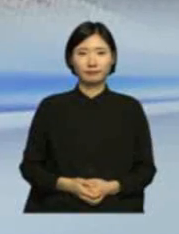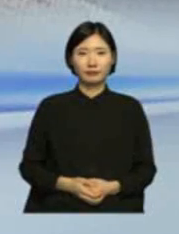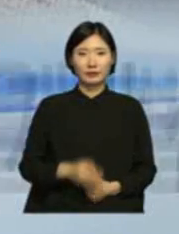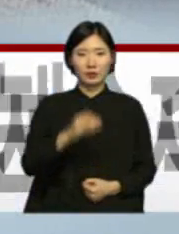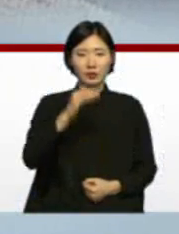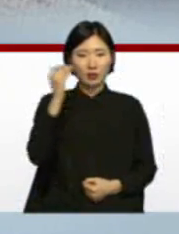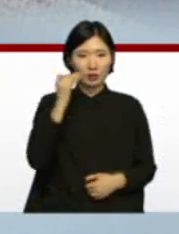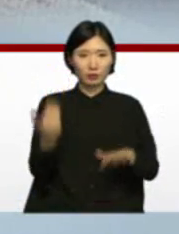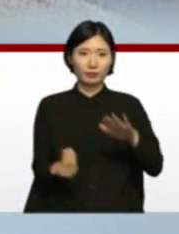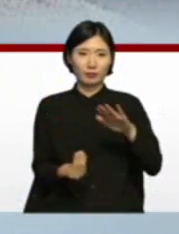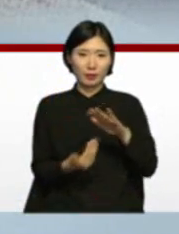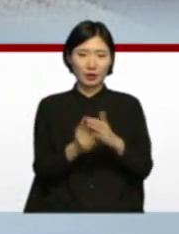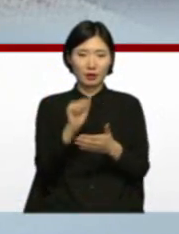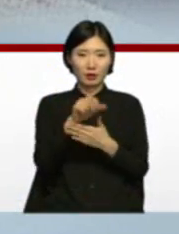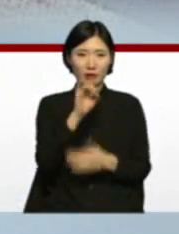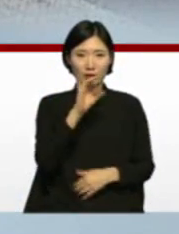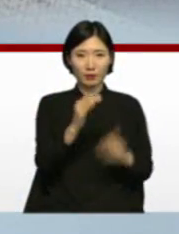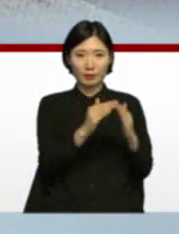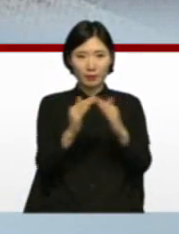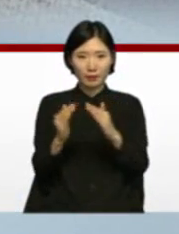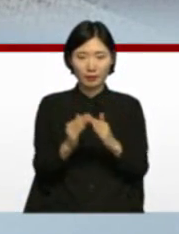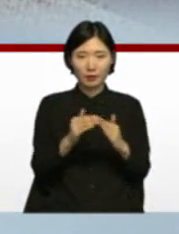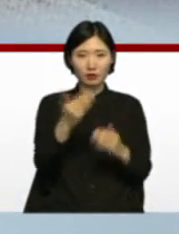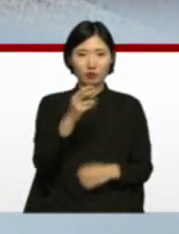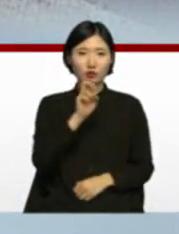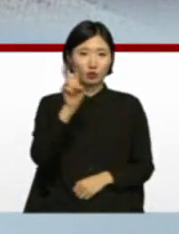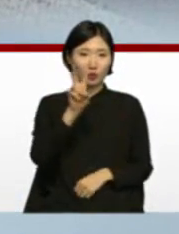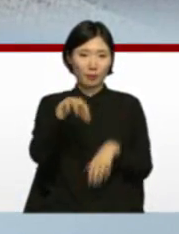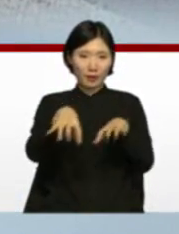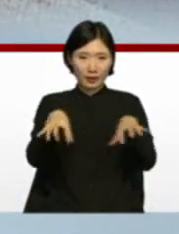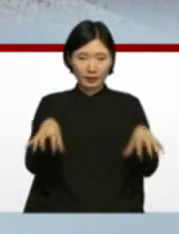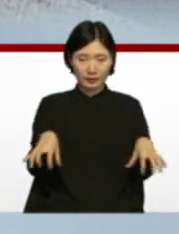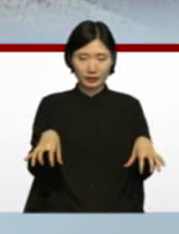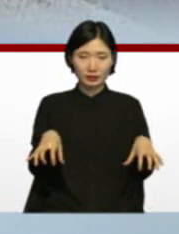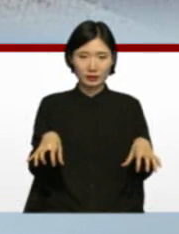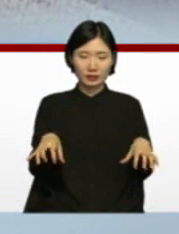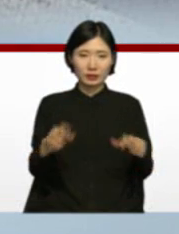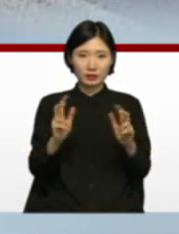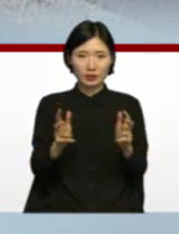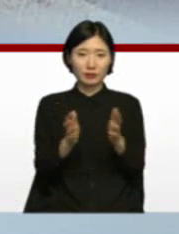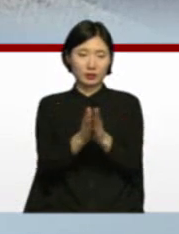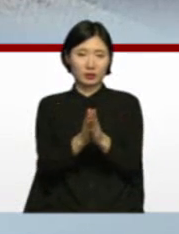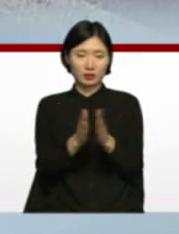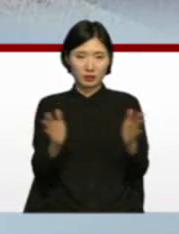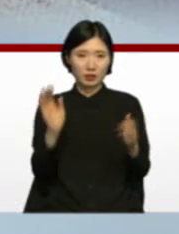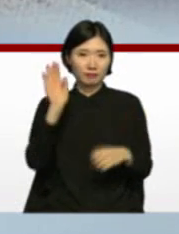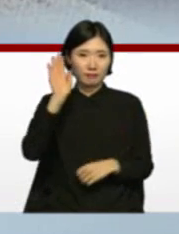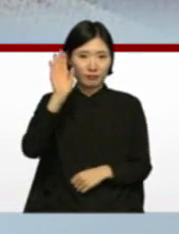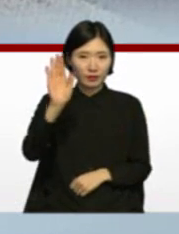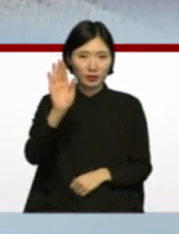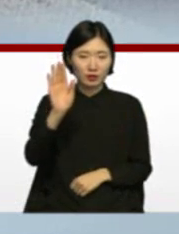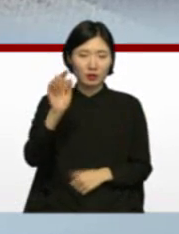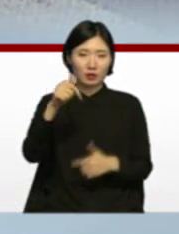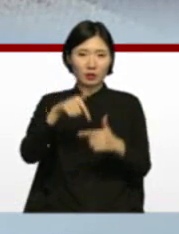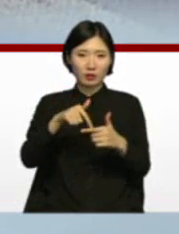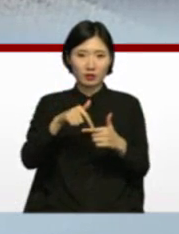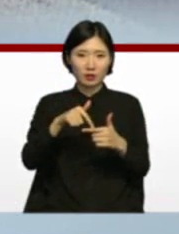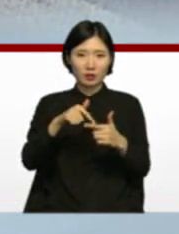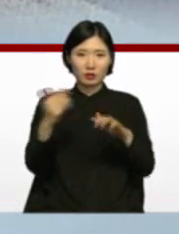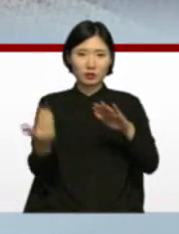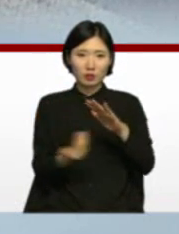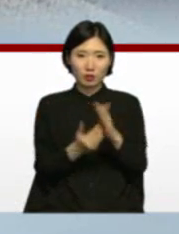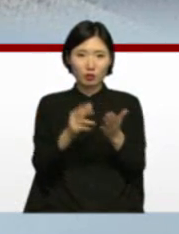국내 최대의 무허가 판자 촌인 구룡마을 개발이 본격화될 전망입니다 강남구가 최근 사업 추진의 최대